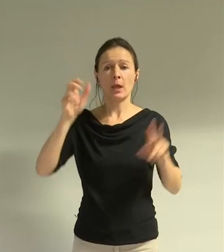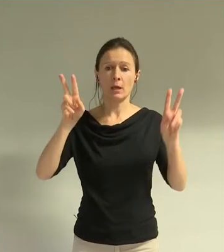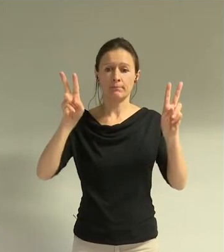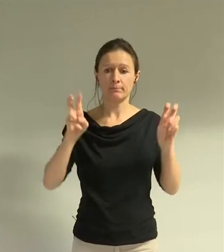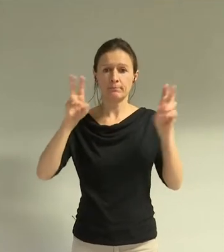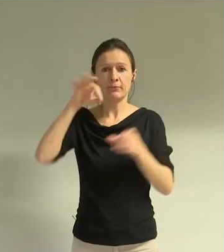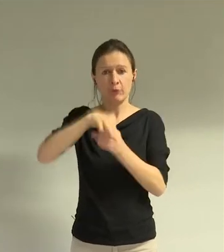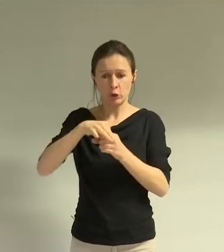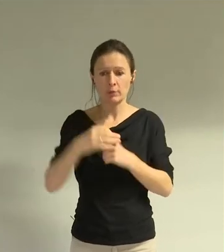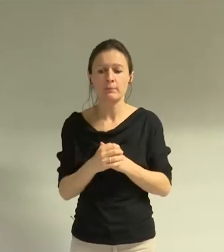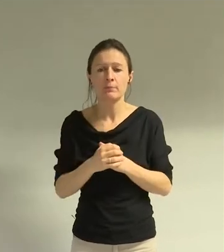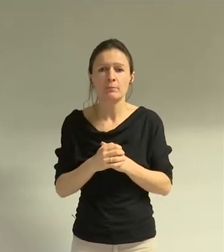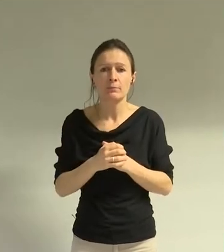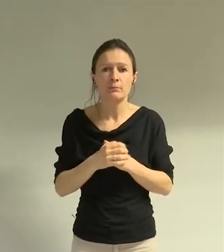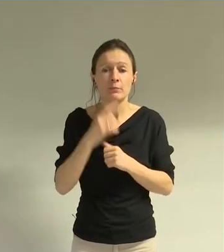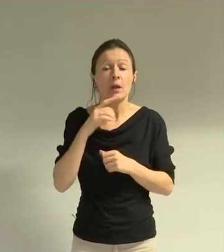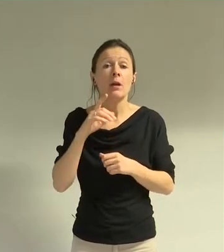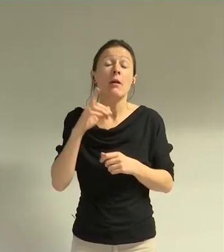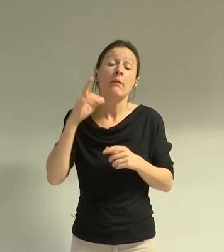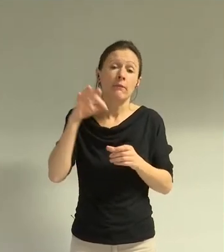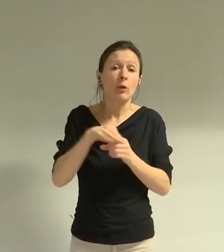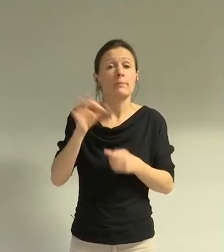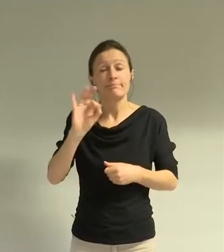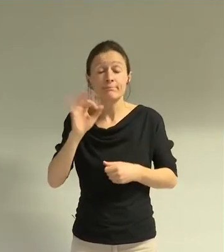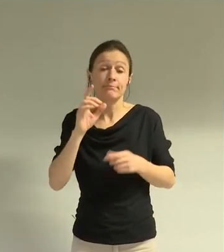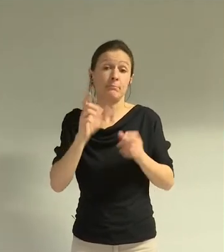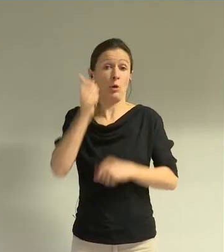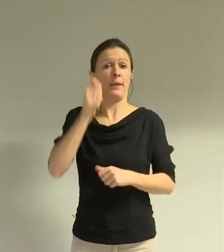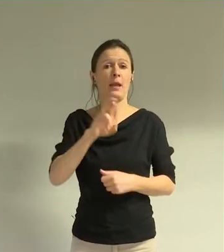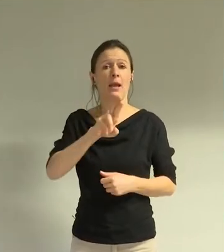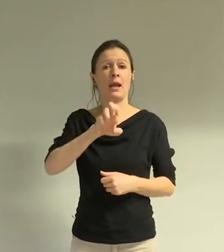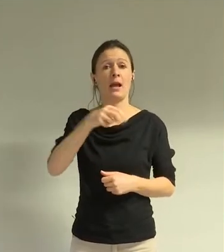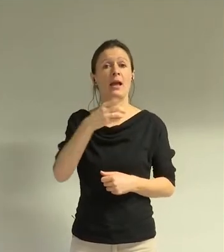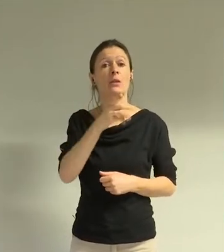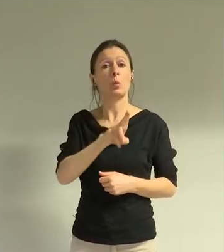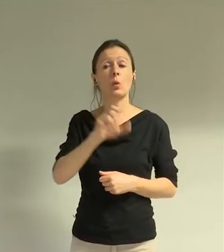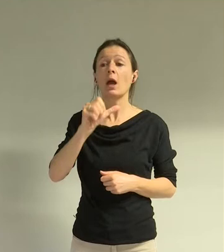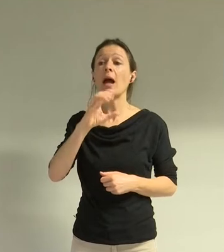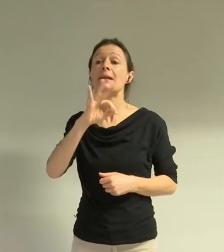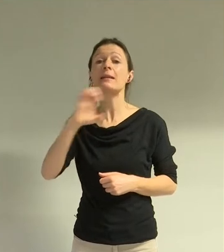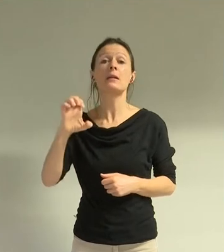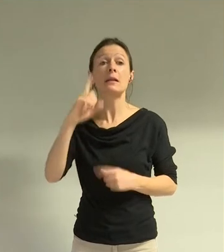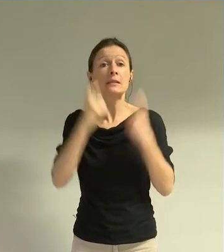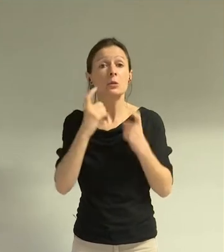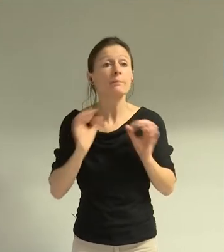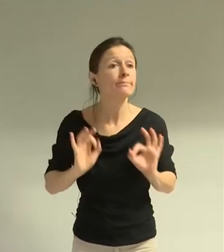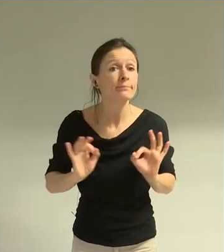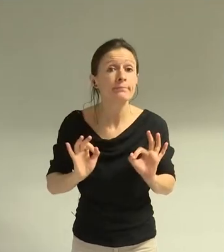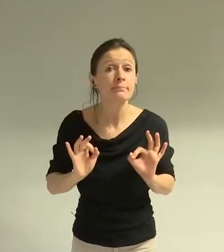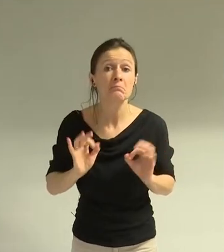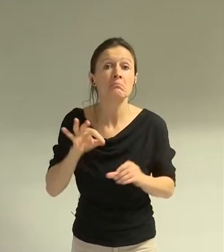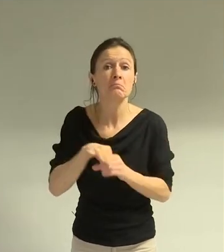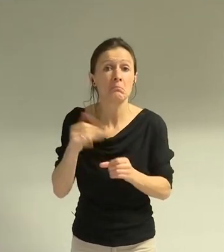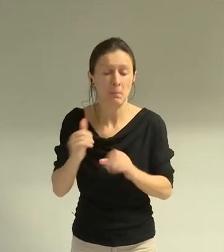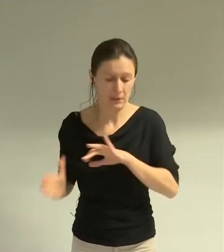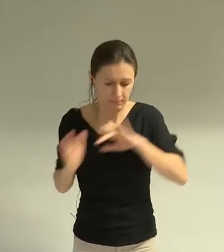délibération sans vote y at il des questions non nous passons donc à la deuxième délibération